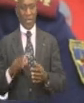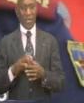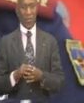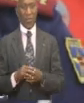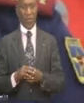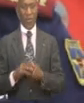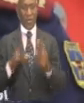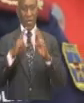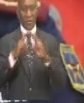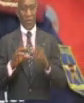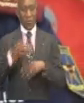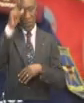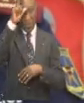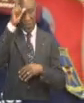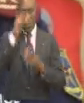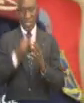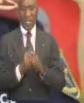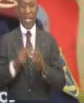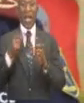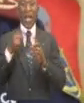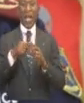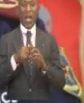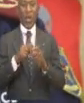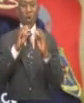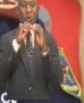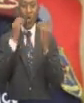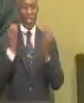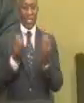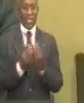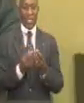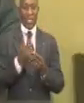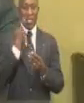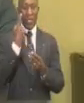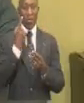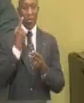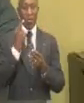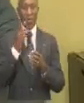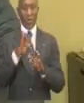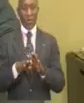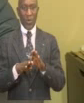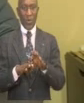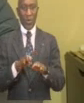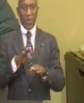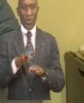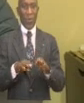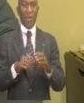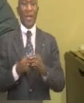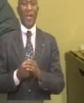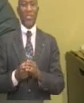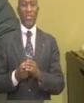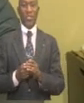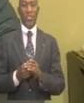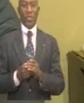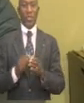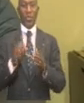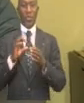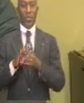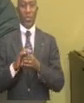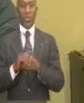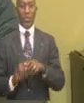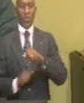l'État. Soucieux de voir se tenir ce dialogue auquel prendraient part toutes les forces